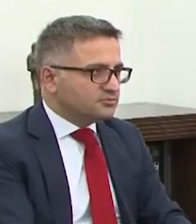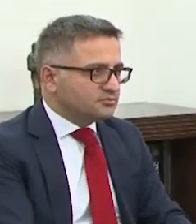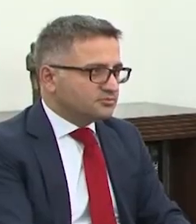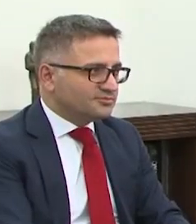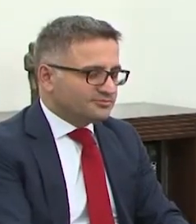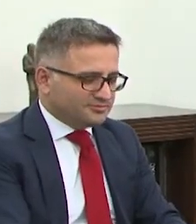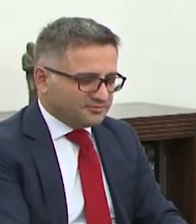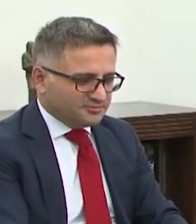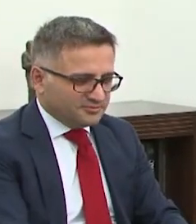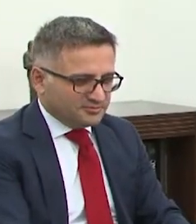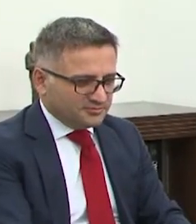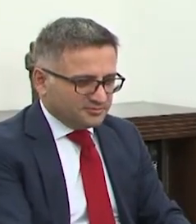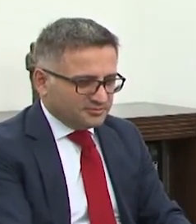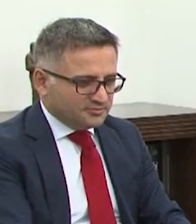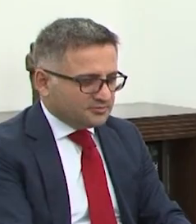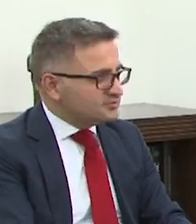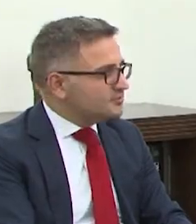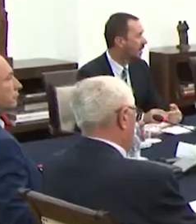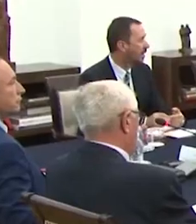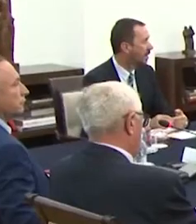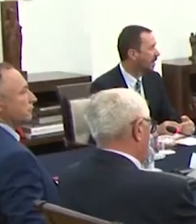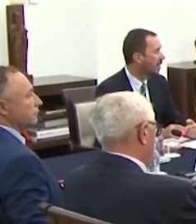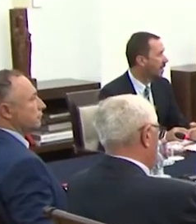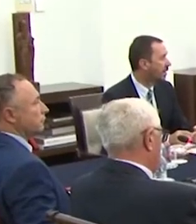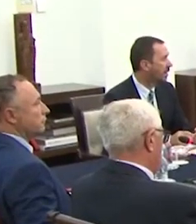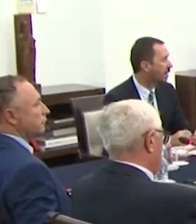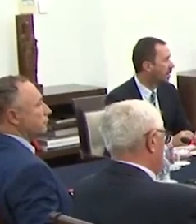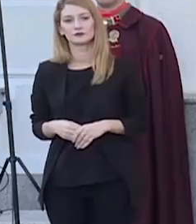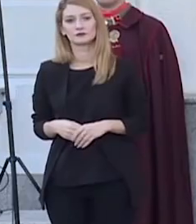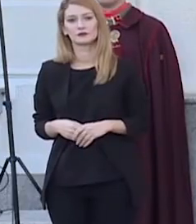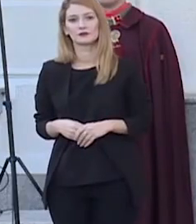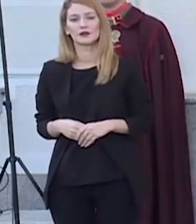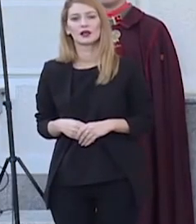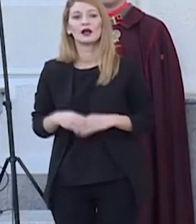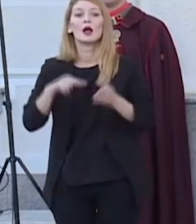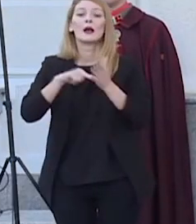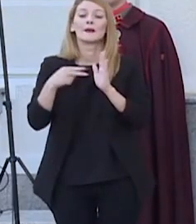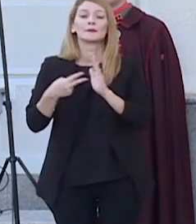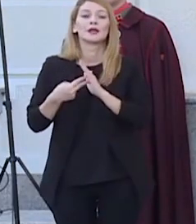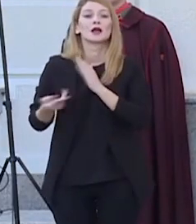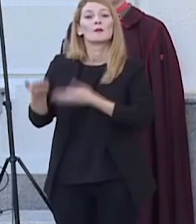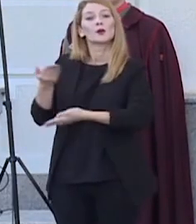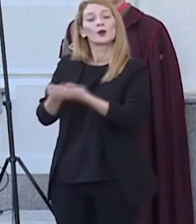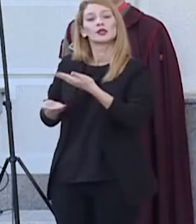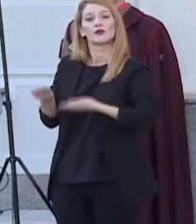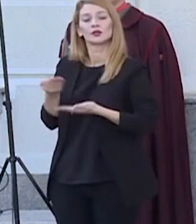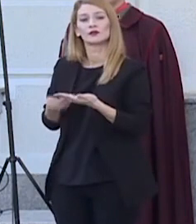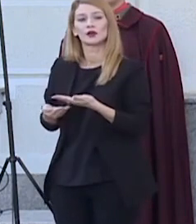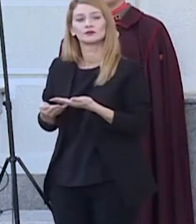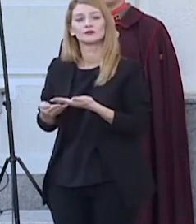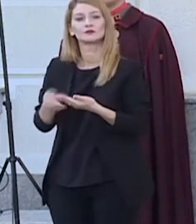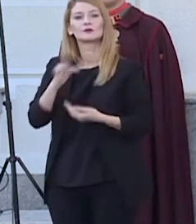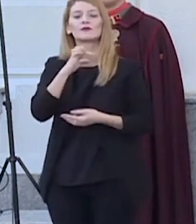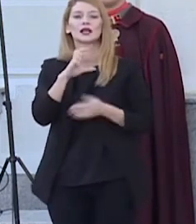денеска презентиран и веќе се работи на негова реализација, кажа Ковачевски. Планот за производство на